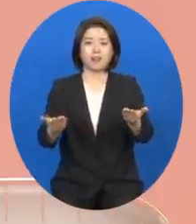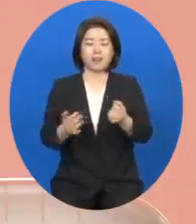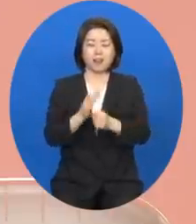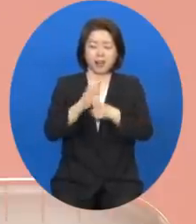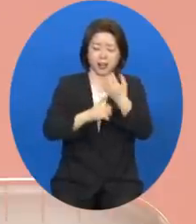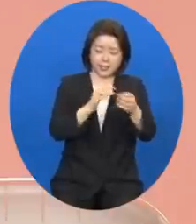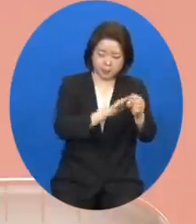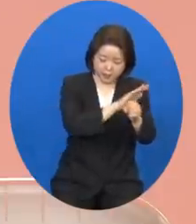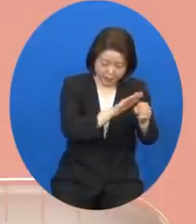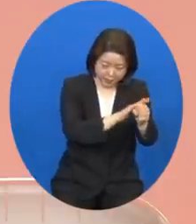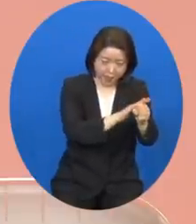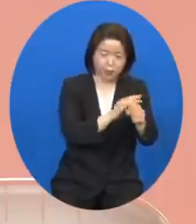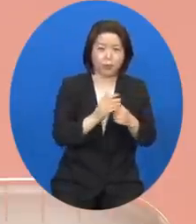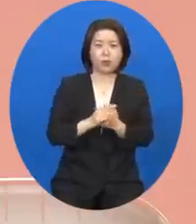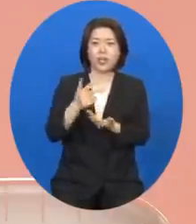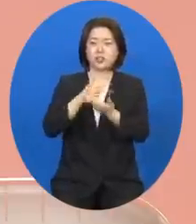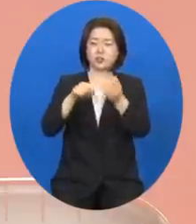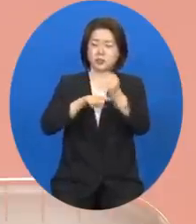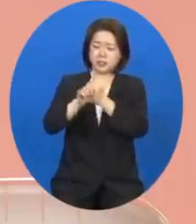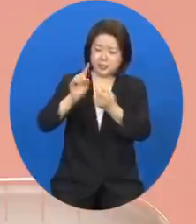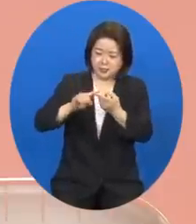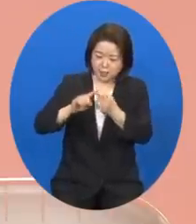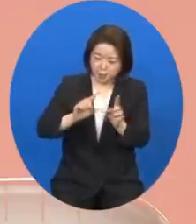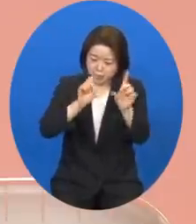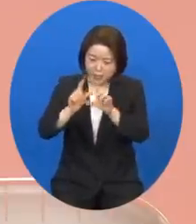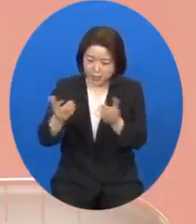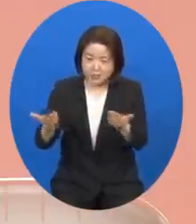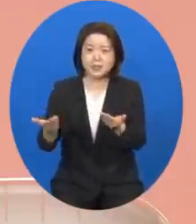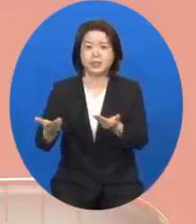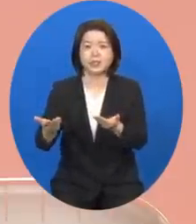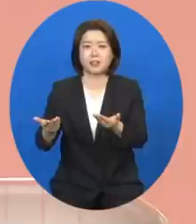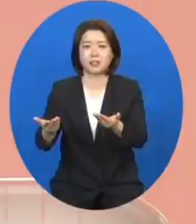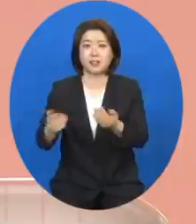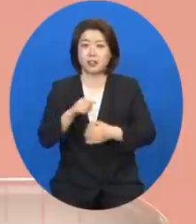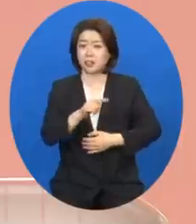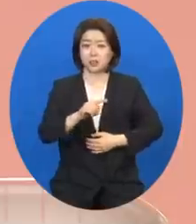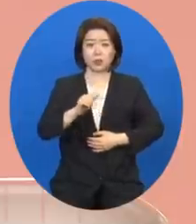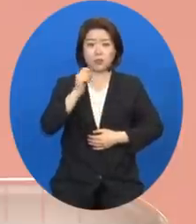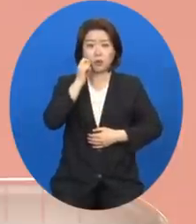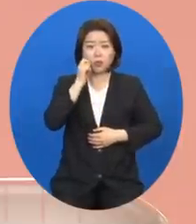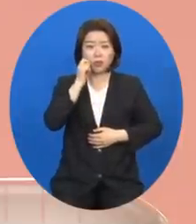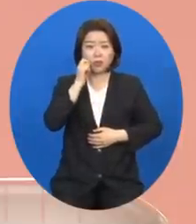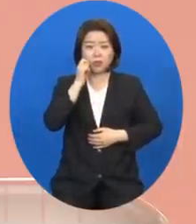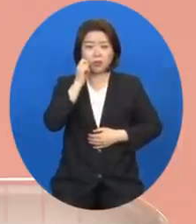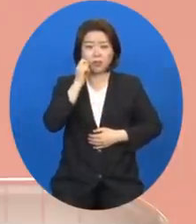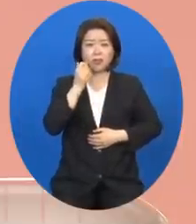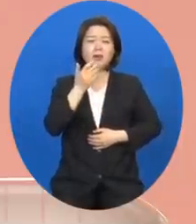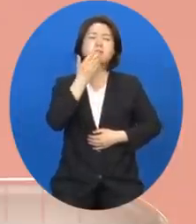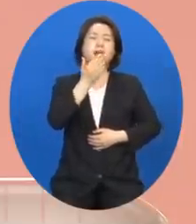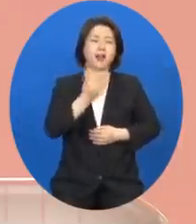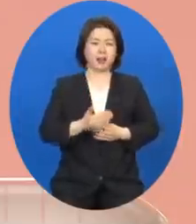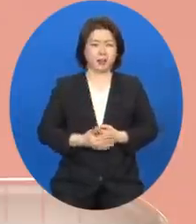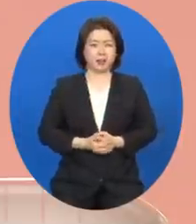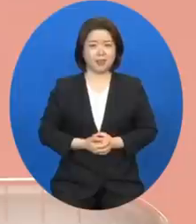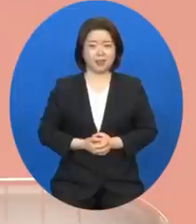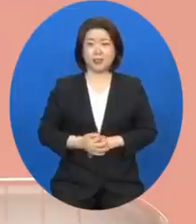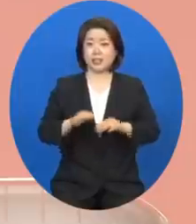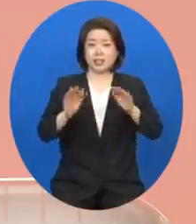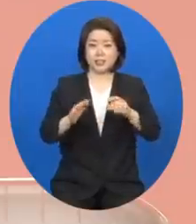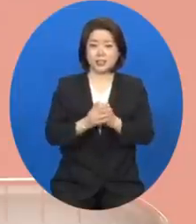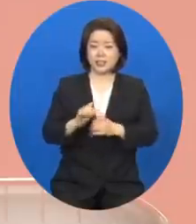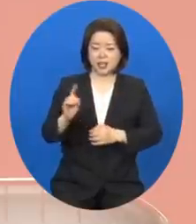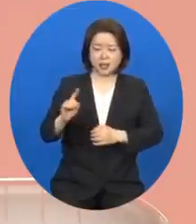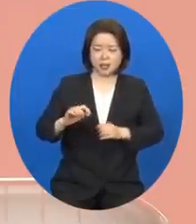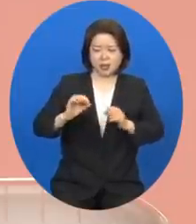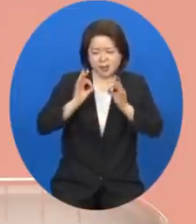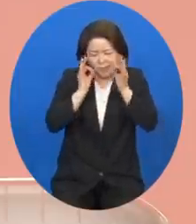사랑하고 주님의 뜻대로 사는 일, 그거 못하겠습니까? 이제는